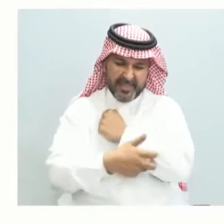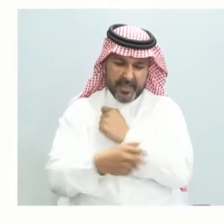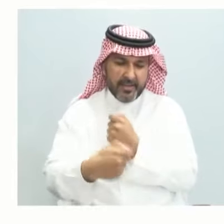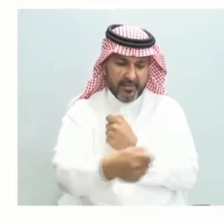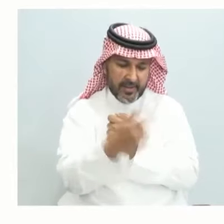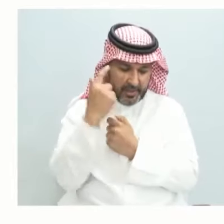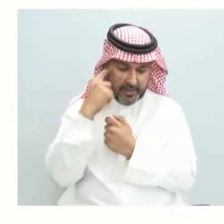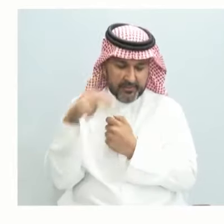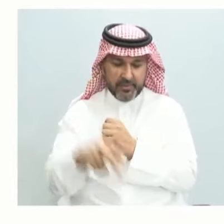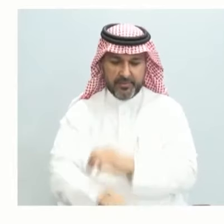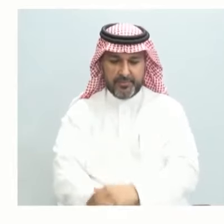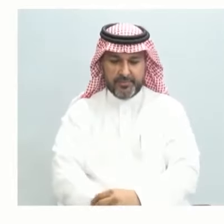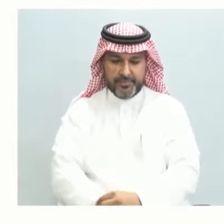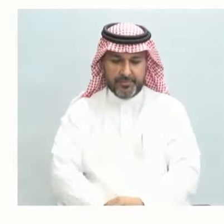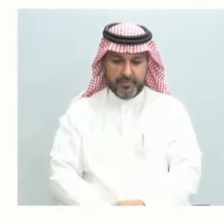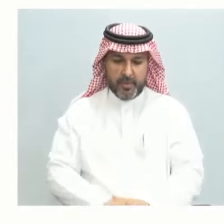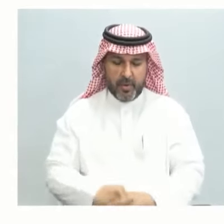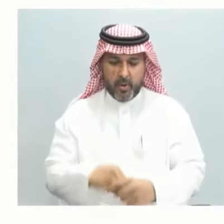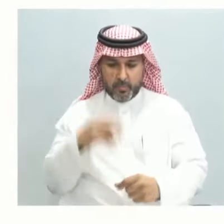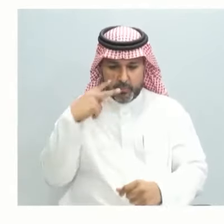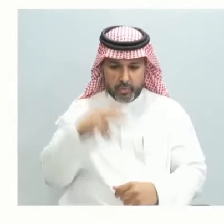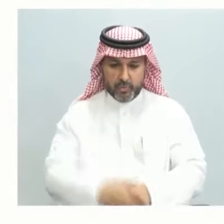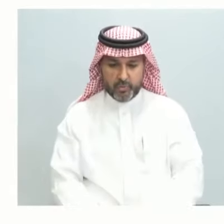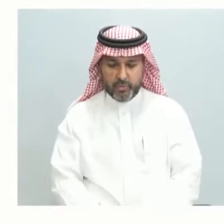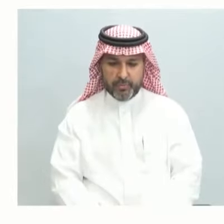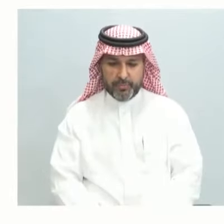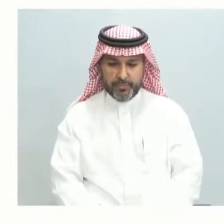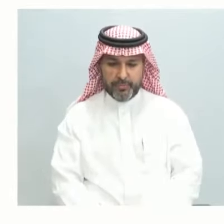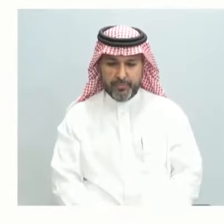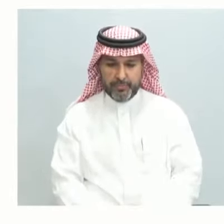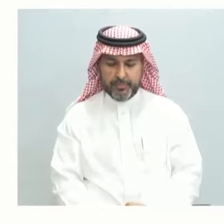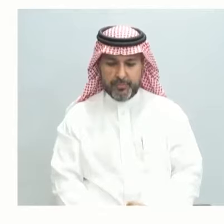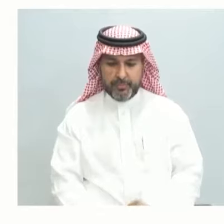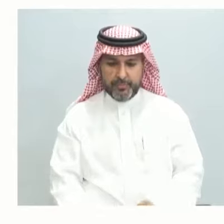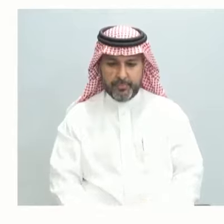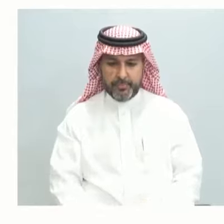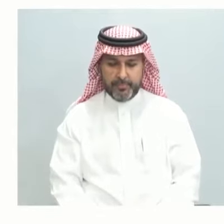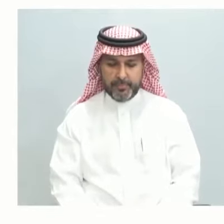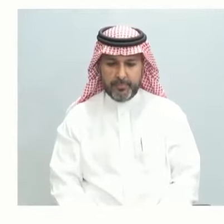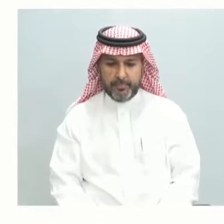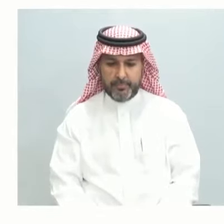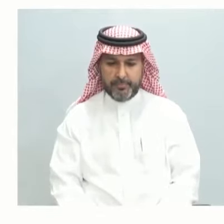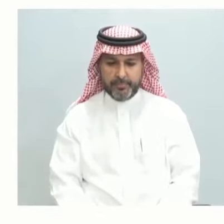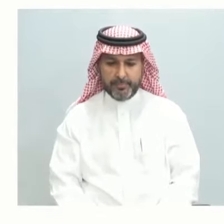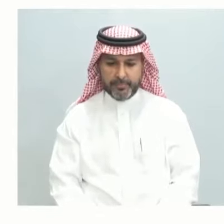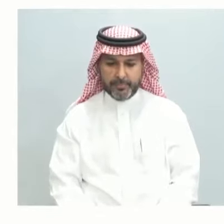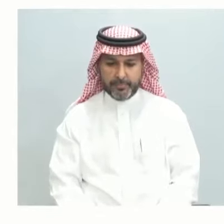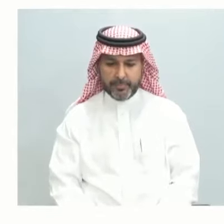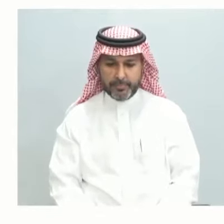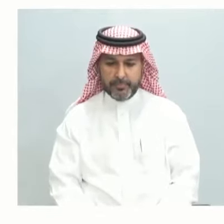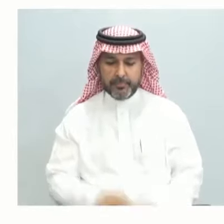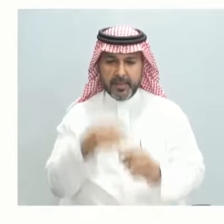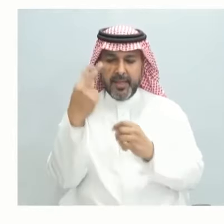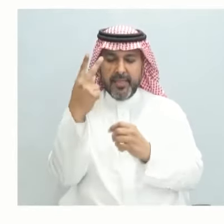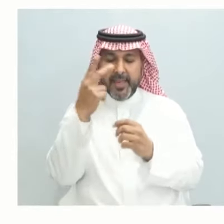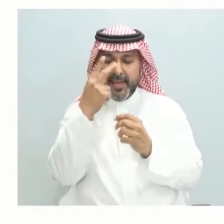الاشياء من كل قيمه اولا سنستثني 10 2*5 لان هذه عباره عن القاسم المشترك الاكبر اذا يوجد لديه قلمين